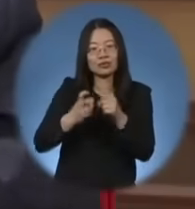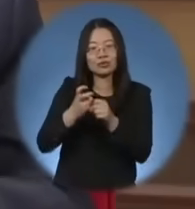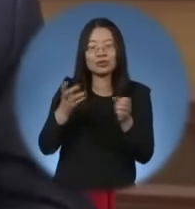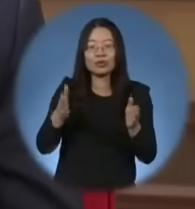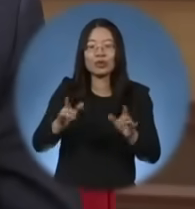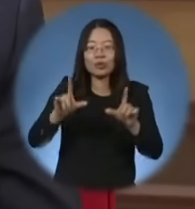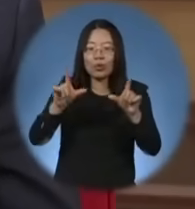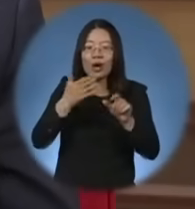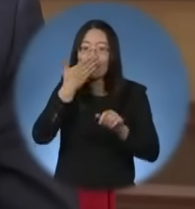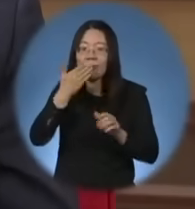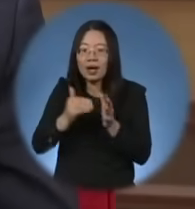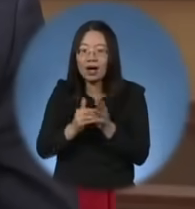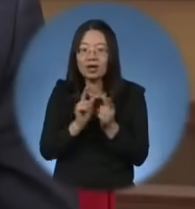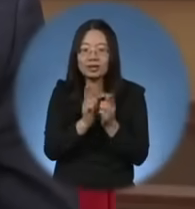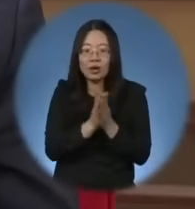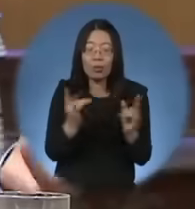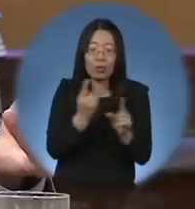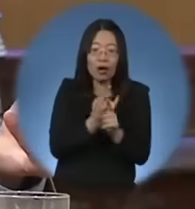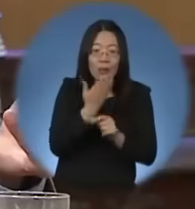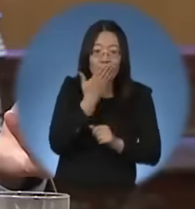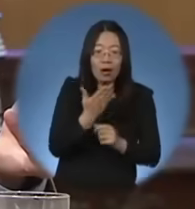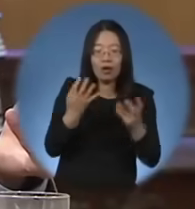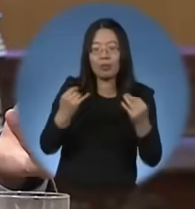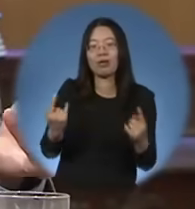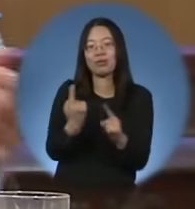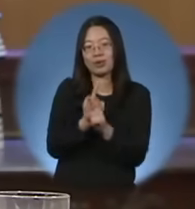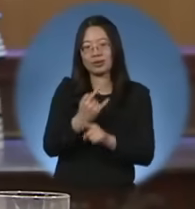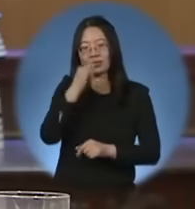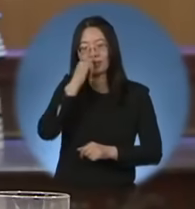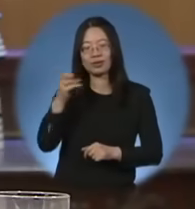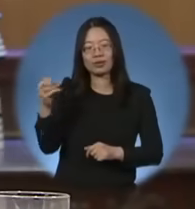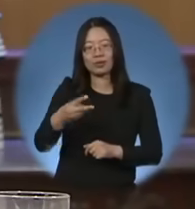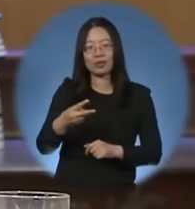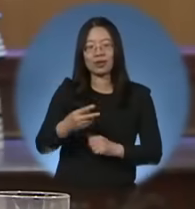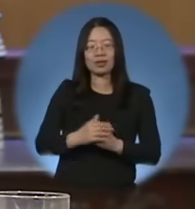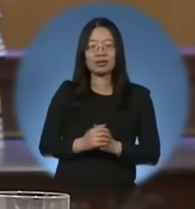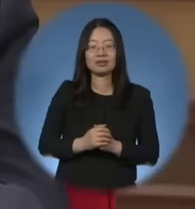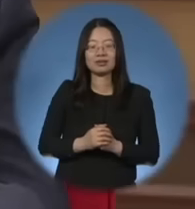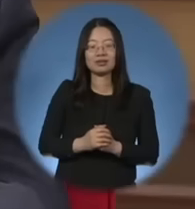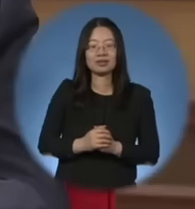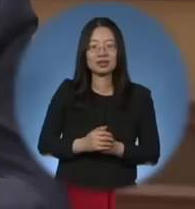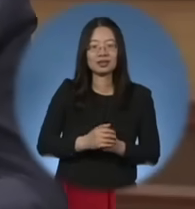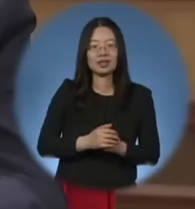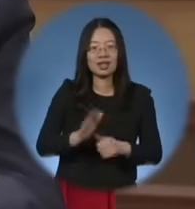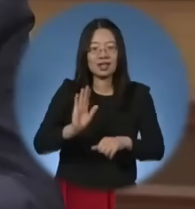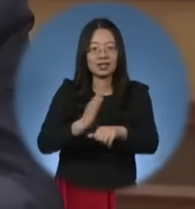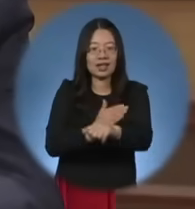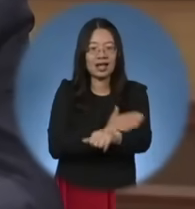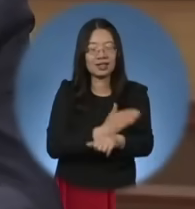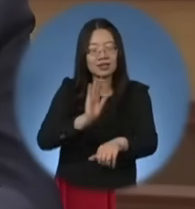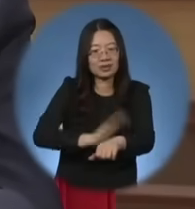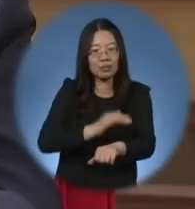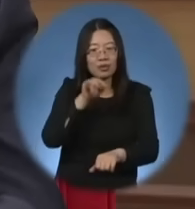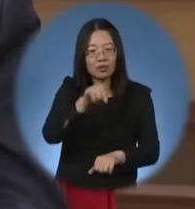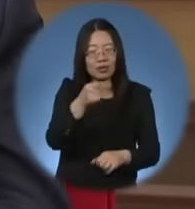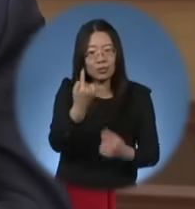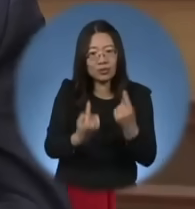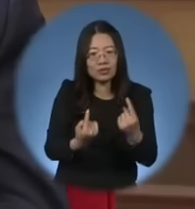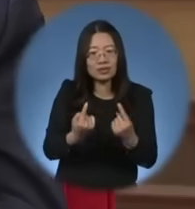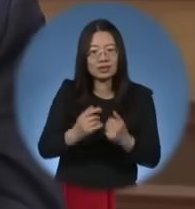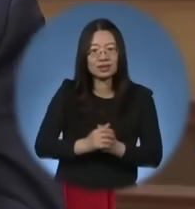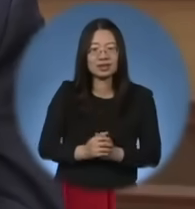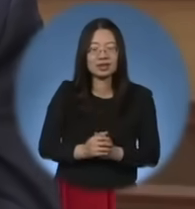20년 동안 했었습니다 아 그래 실제로 많이 바뀌었습니까 많이 바뀌었습니다 또한 저 그 외곡된 것보다도